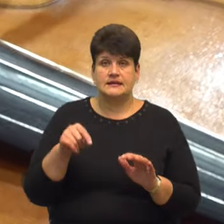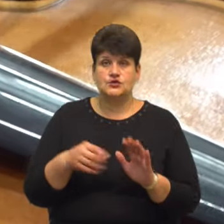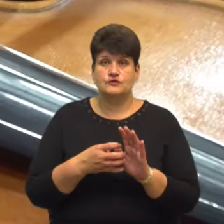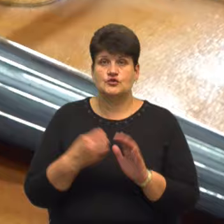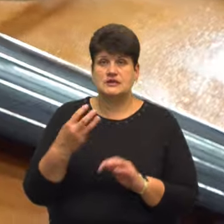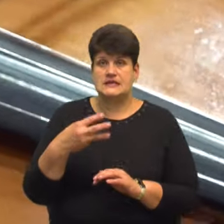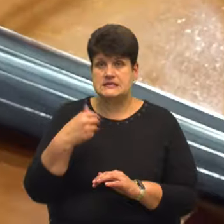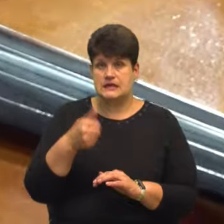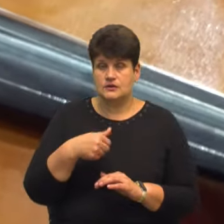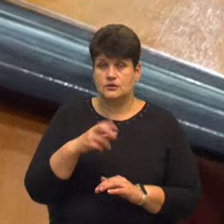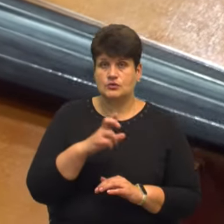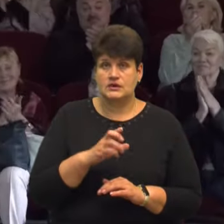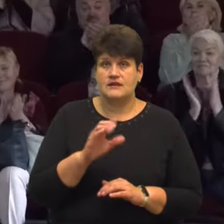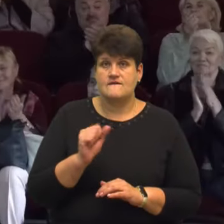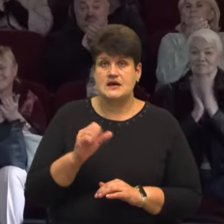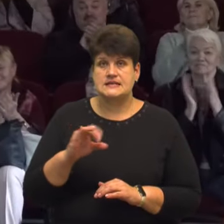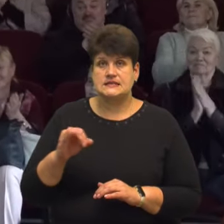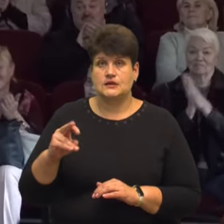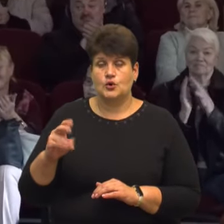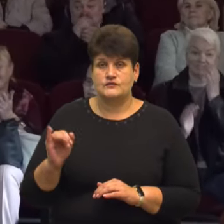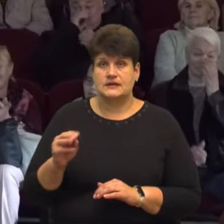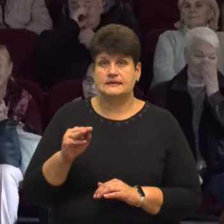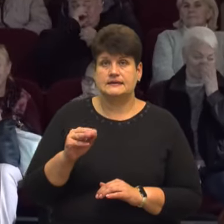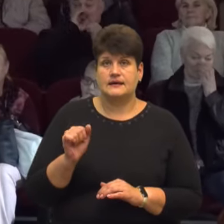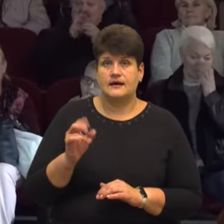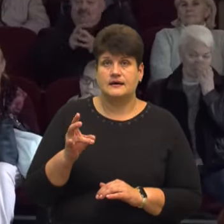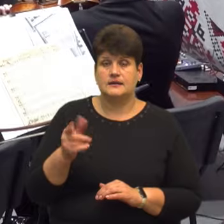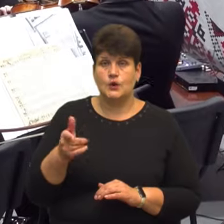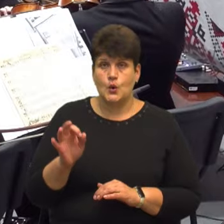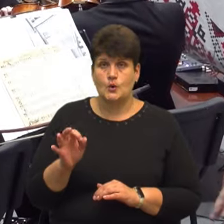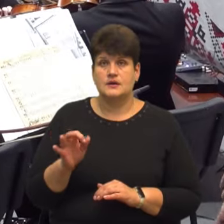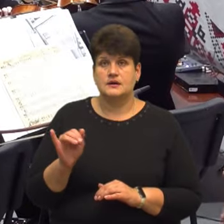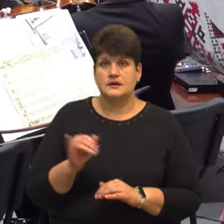років Богдана висоловського танго та батярські пісні тих